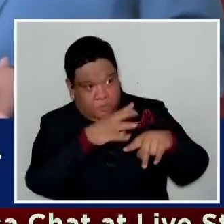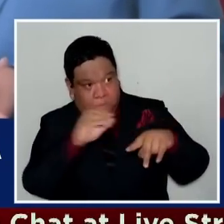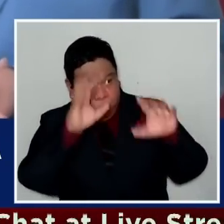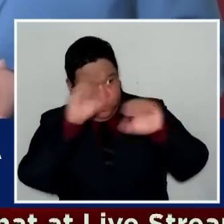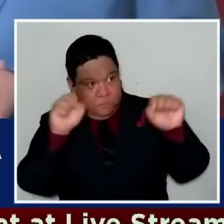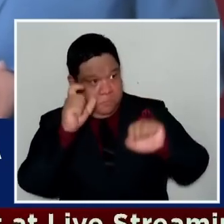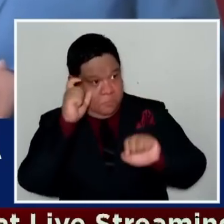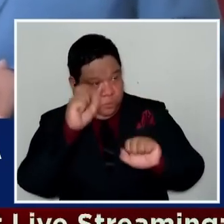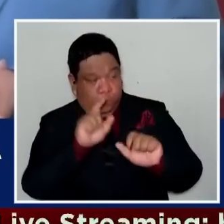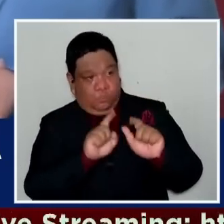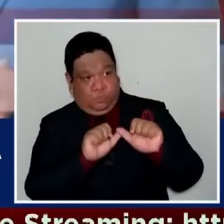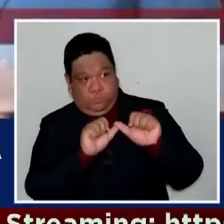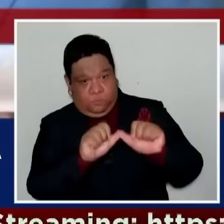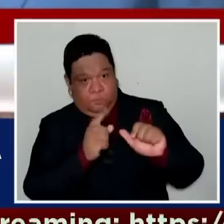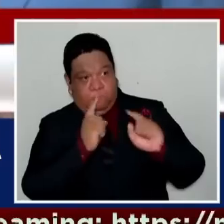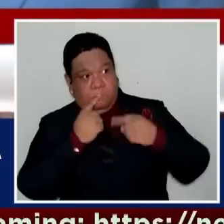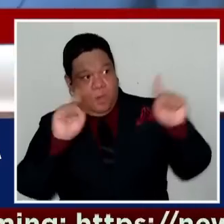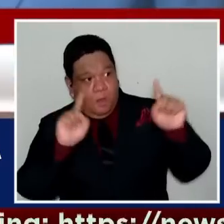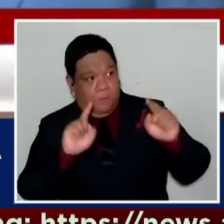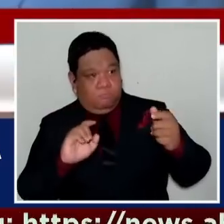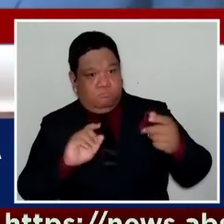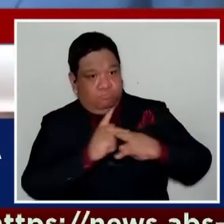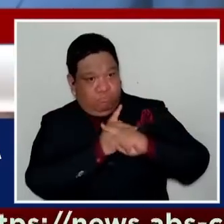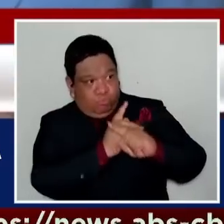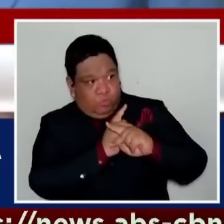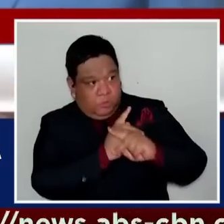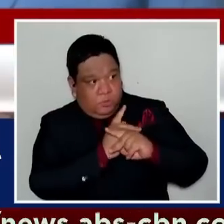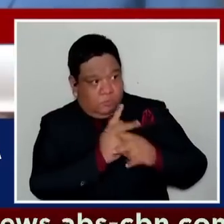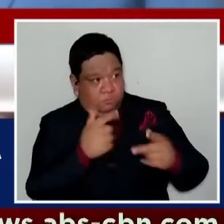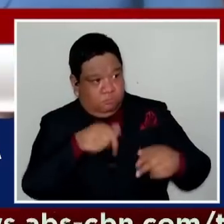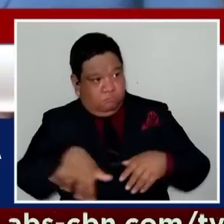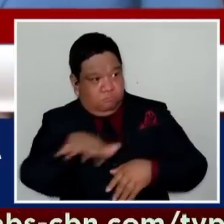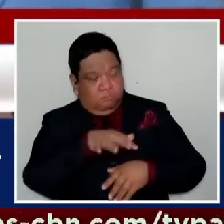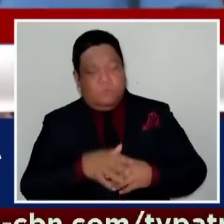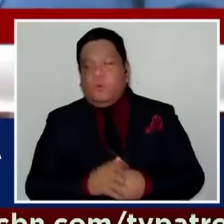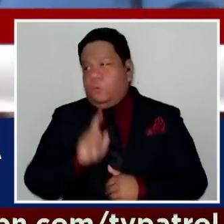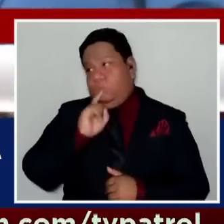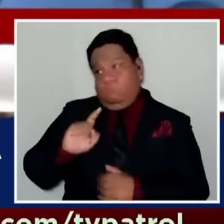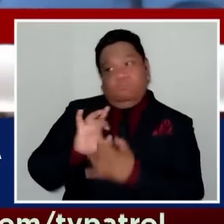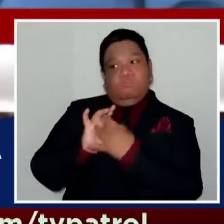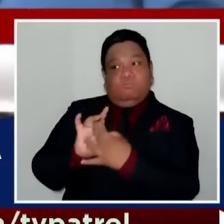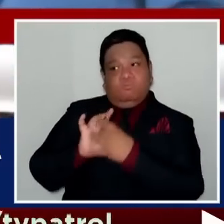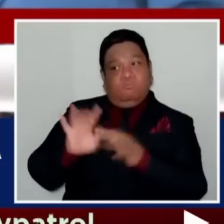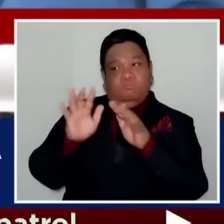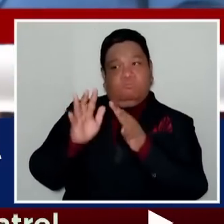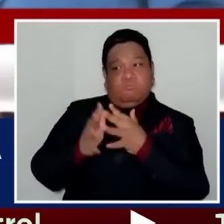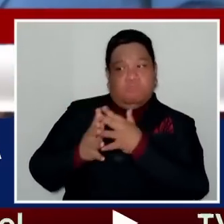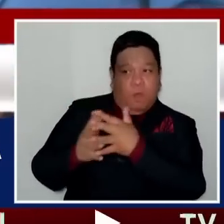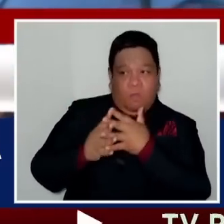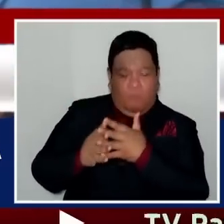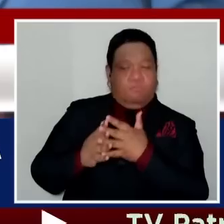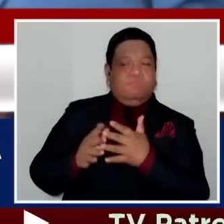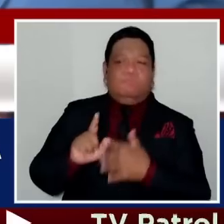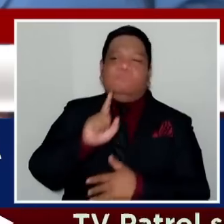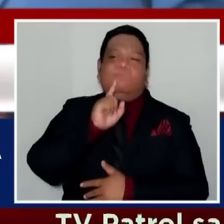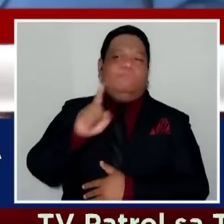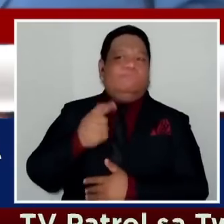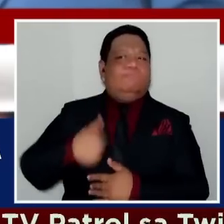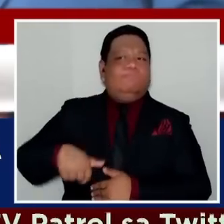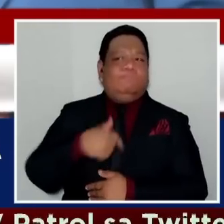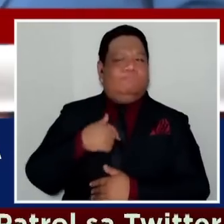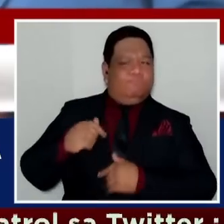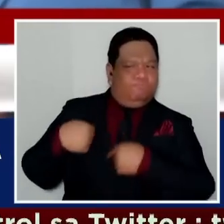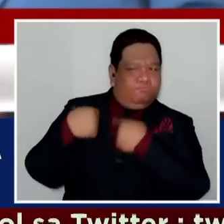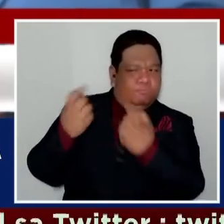to protecting the region? Well, cooperation with the United States certainly is just something that we are building upon that has been going on for many, many,